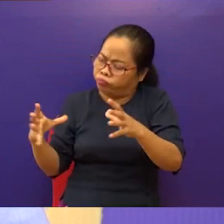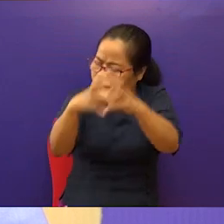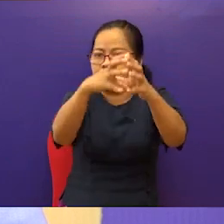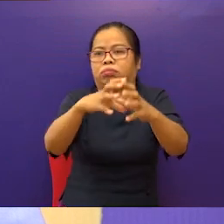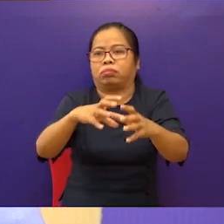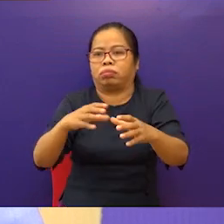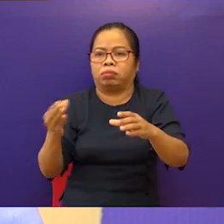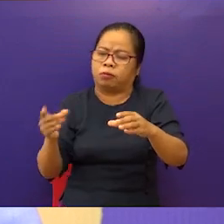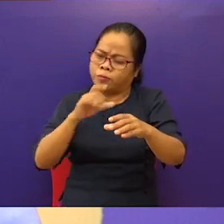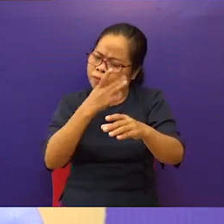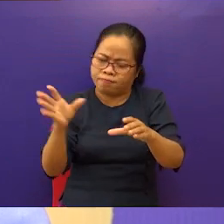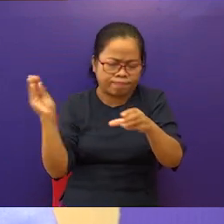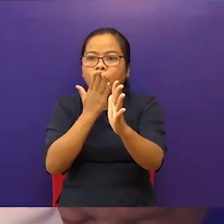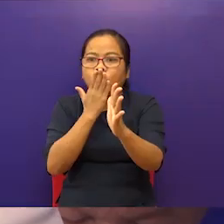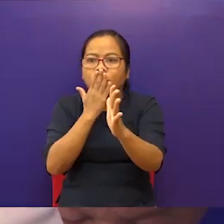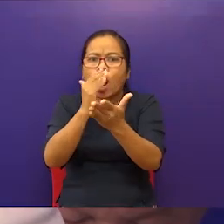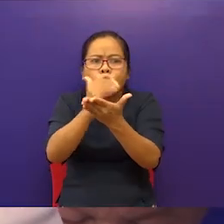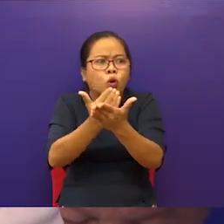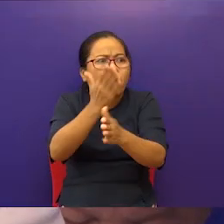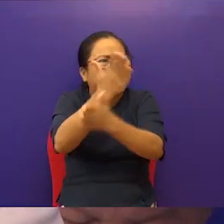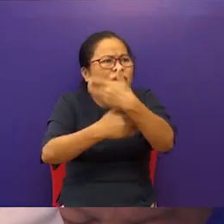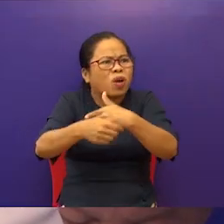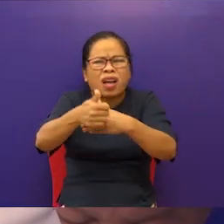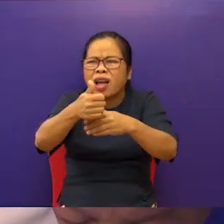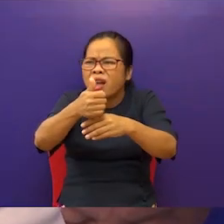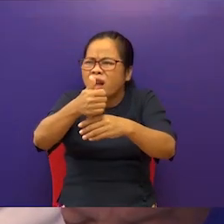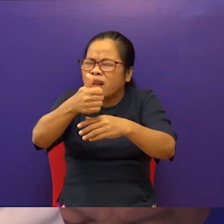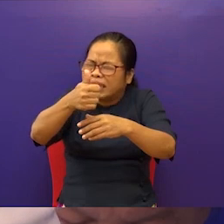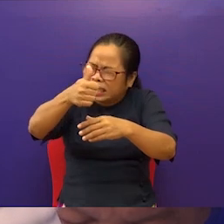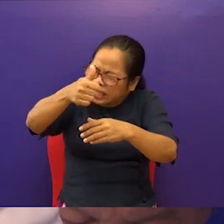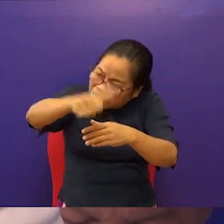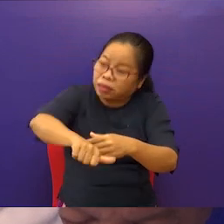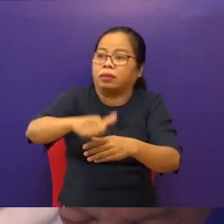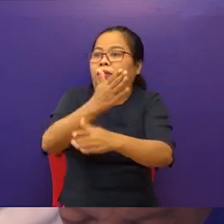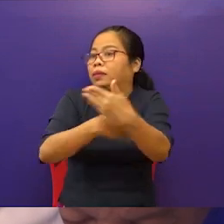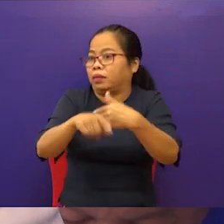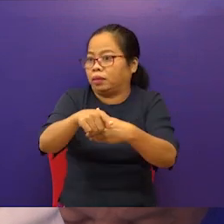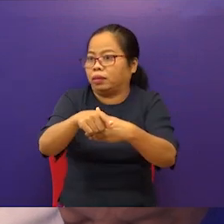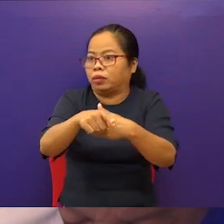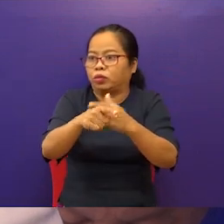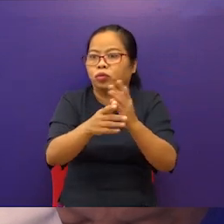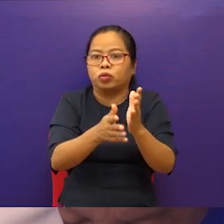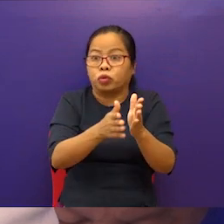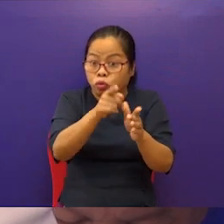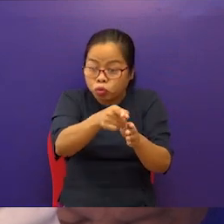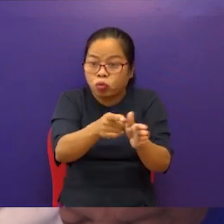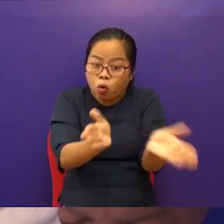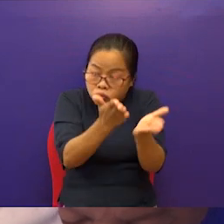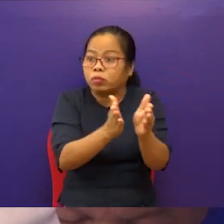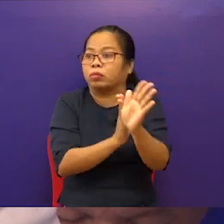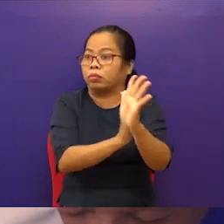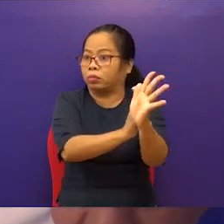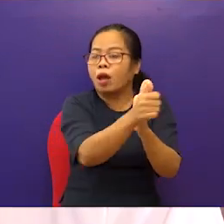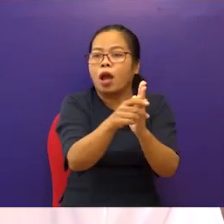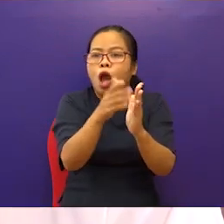ည်းပြန်ဖြေနေတာရှိလား ဟုတ်ကဲ့ခွန်မှာလည်းသူ့အတူခွန်ဥပဒေရှိတယ်တတ်မှတ်ထားတာရှိတယ်တော့ဒီတိုင်းကျွန်တော်တို့လည်းလက်ရှိ